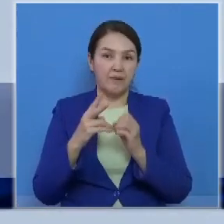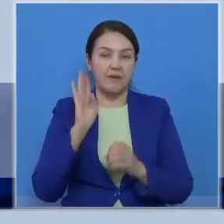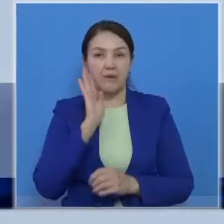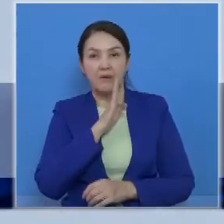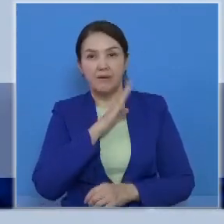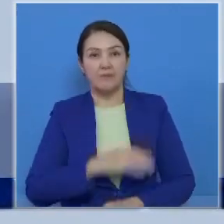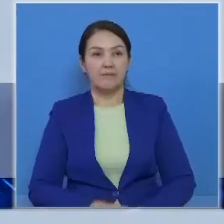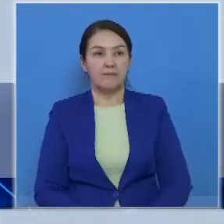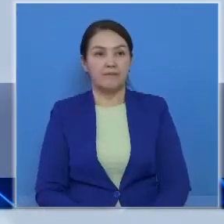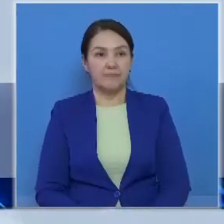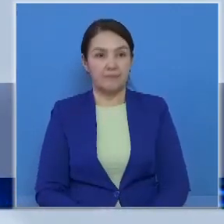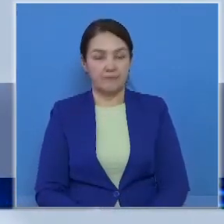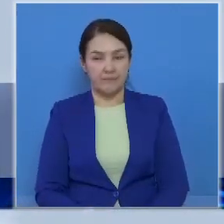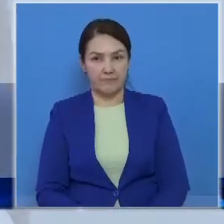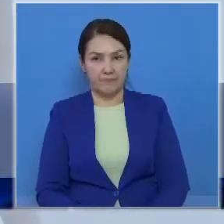женщин.